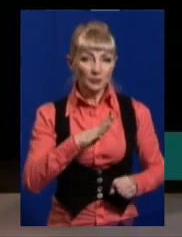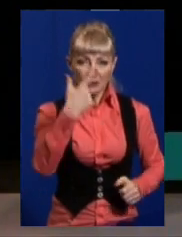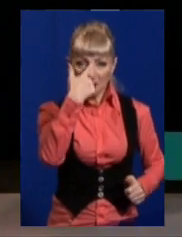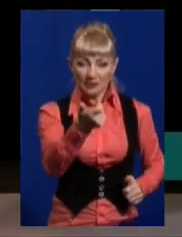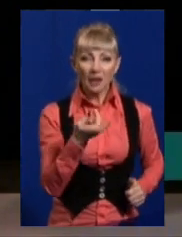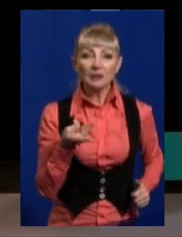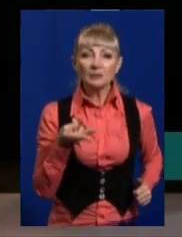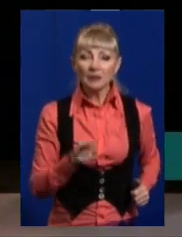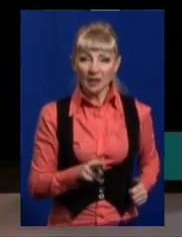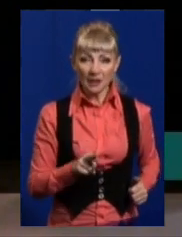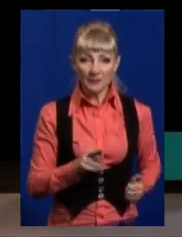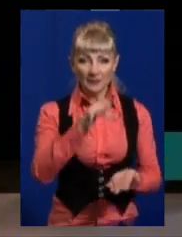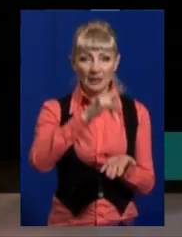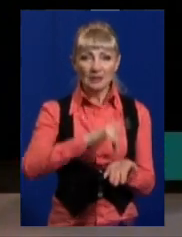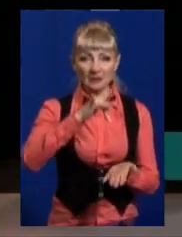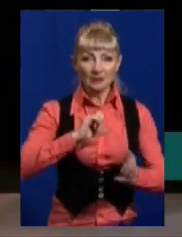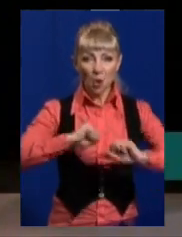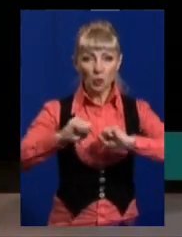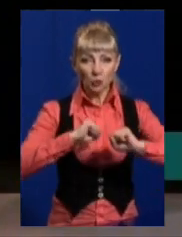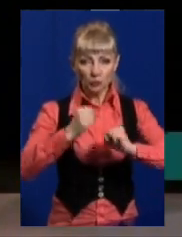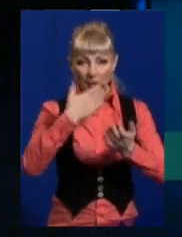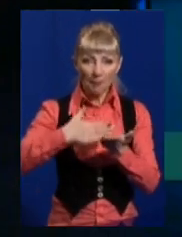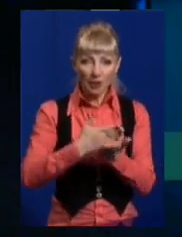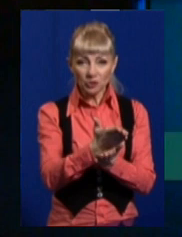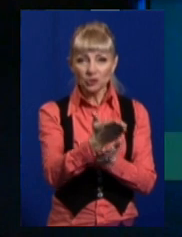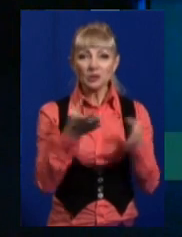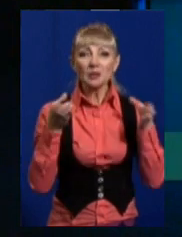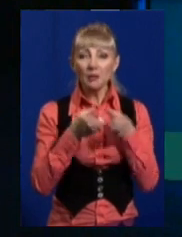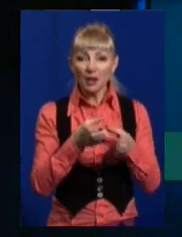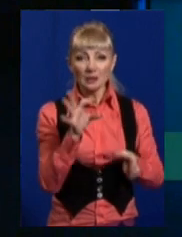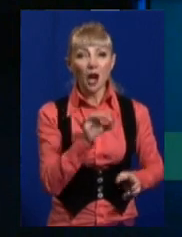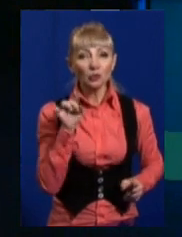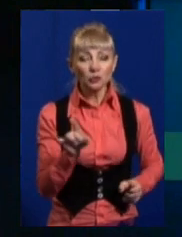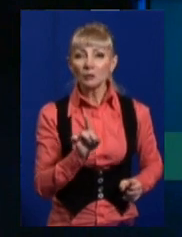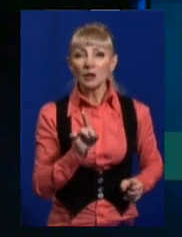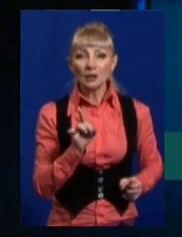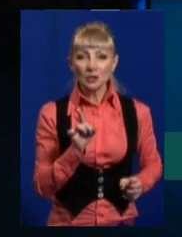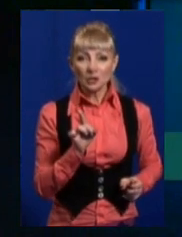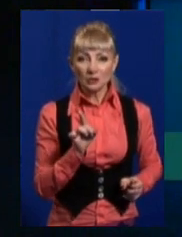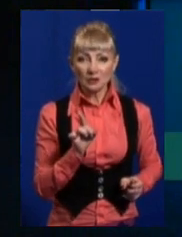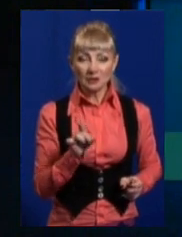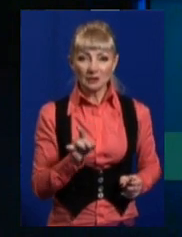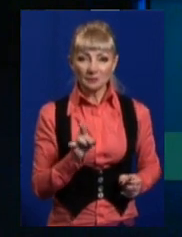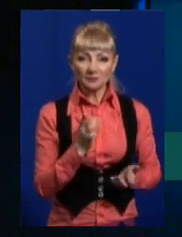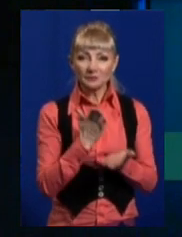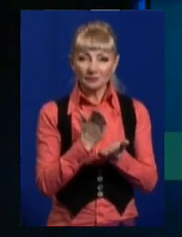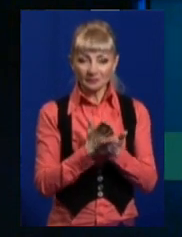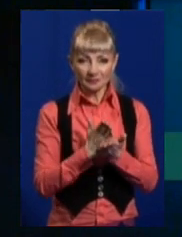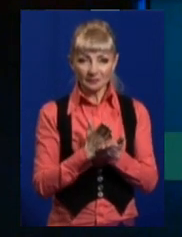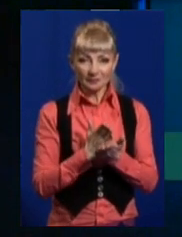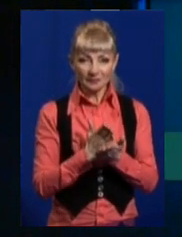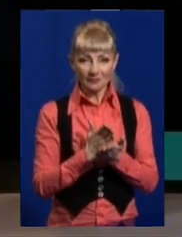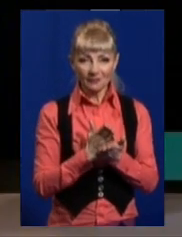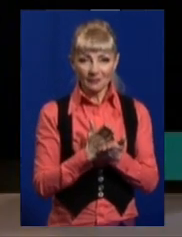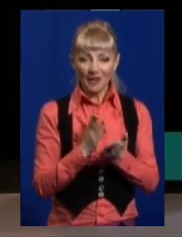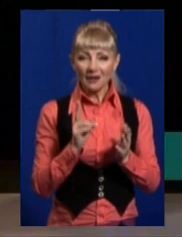для центрального керівництва політичних партій про те, що вони, скажімо так, мають певним